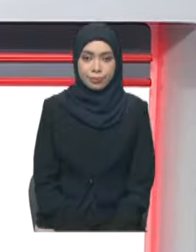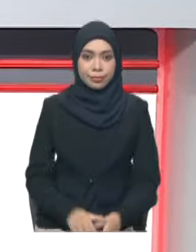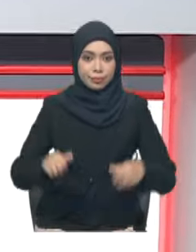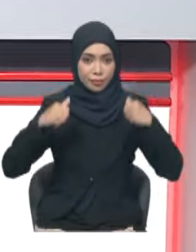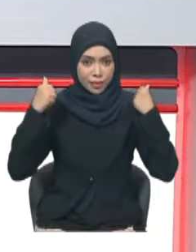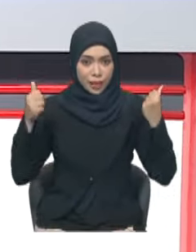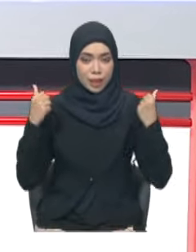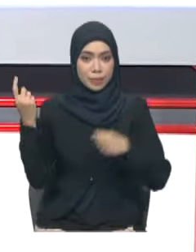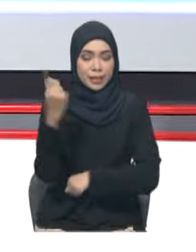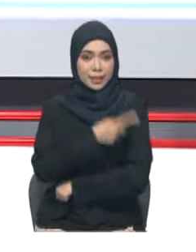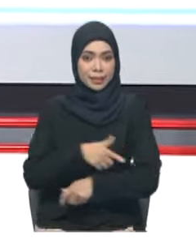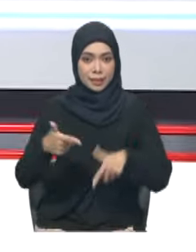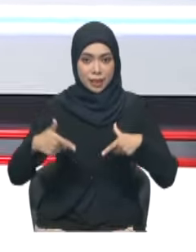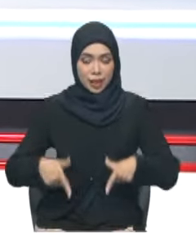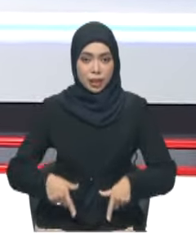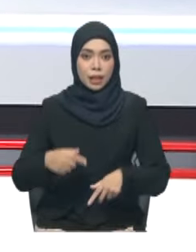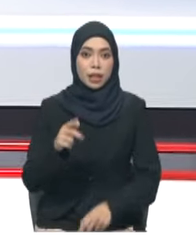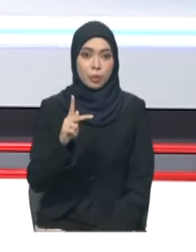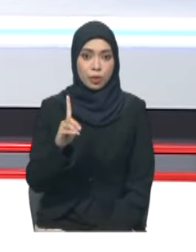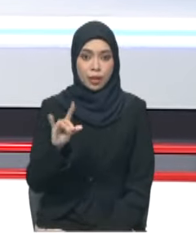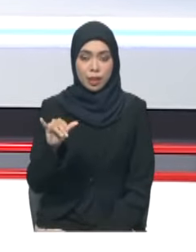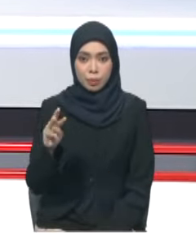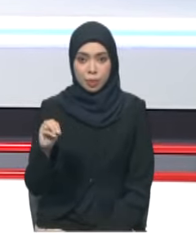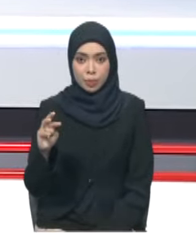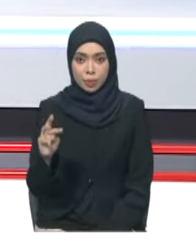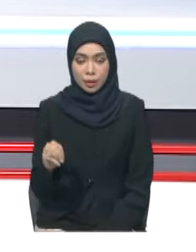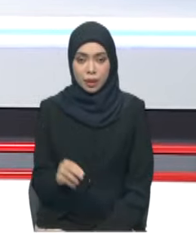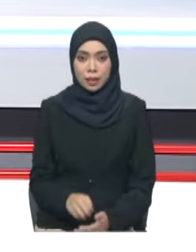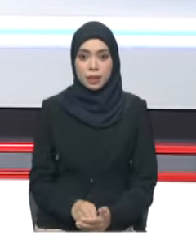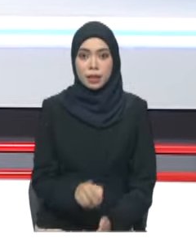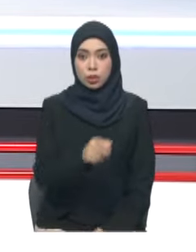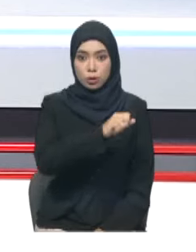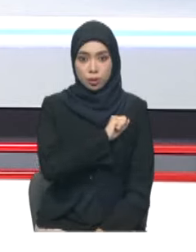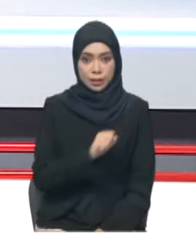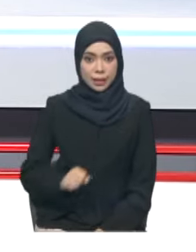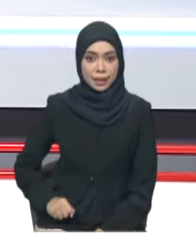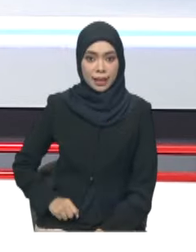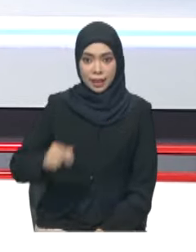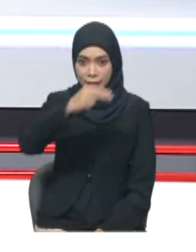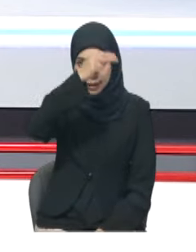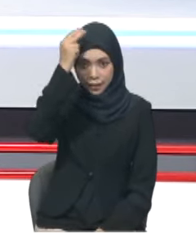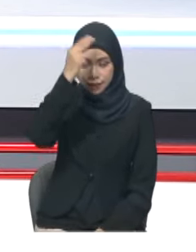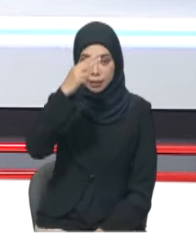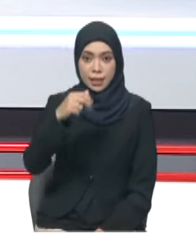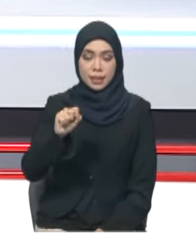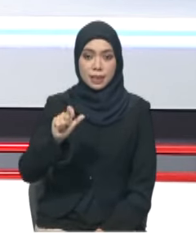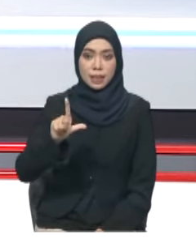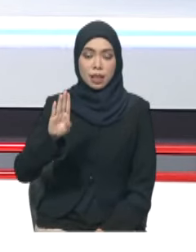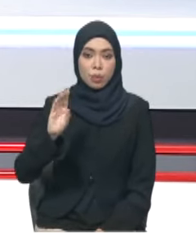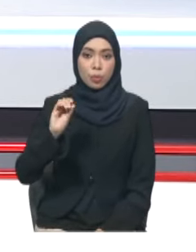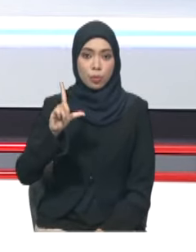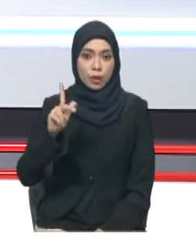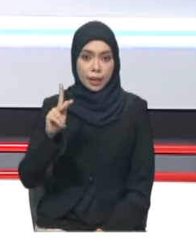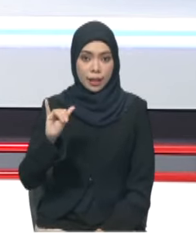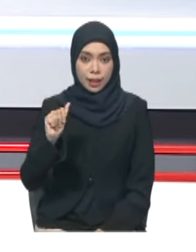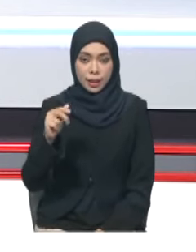Sambutan ulang tahun Hari Keputeraan Kebawah Duli Yang Maha Mulia Paduka Seri Baginda Sultan Haji Hassan Al-Bolkiah Mu'izzaddin